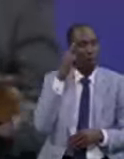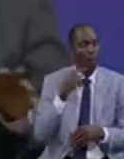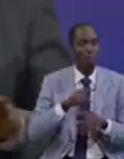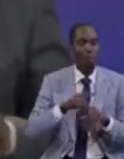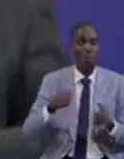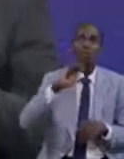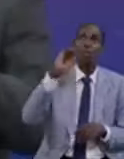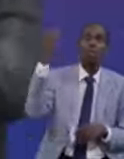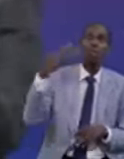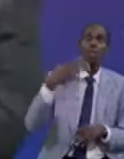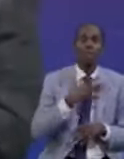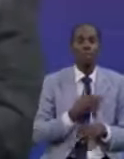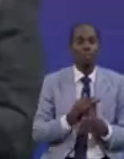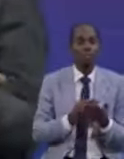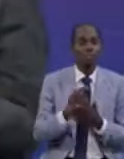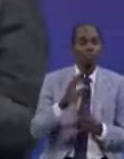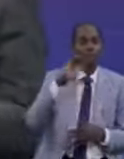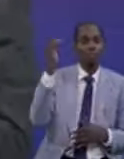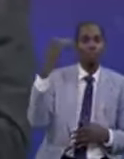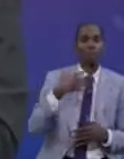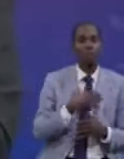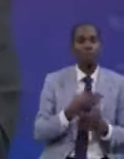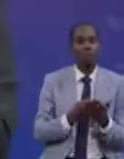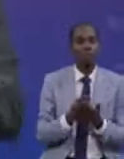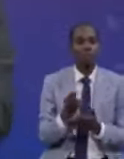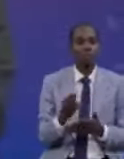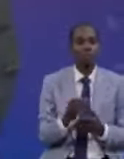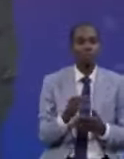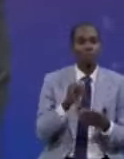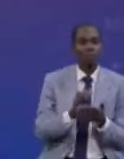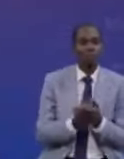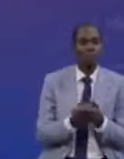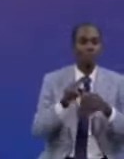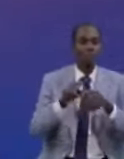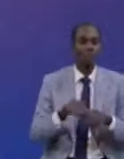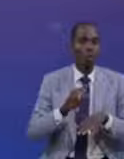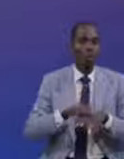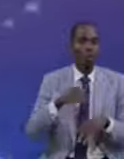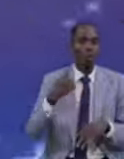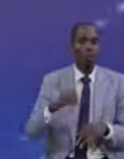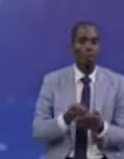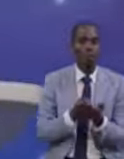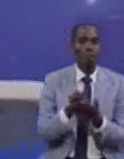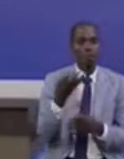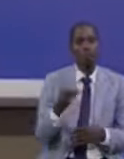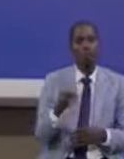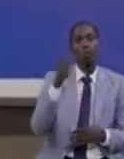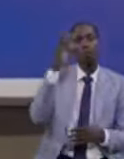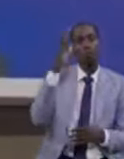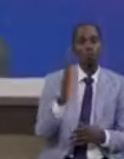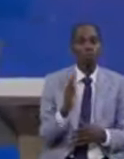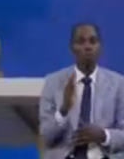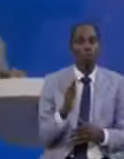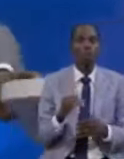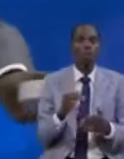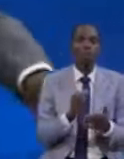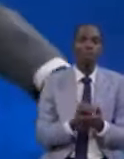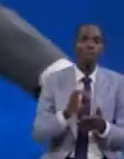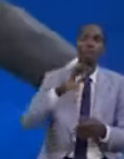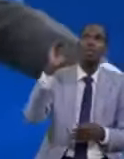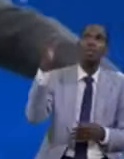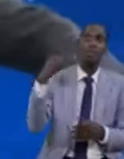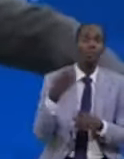vérité la grâce la grâce basée sur la vérité de la Parole de Dieu la grâce basée sur la vérité éternelle du